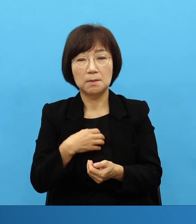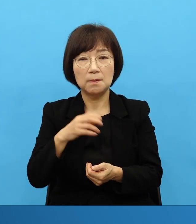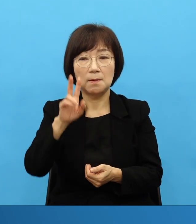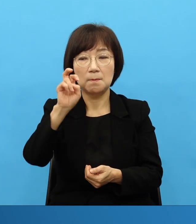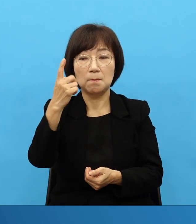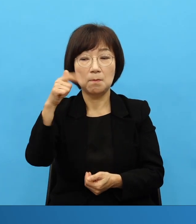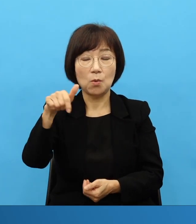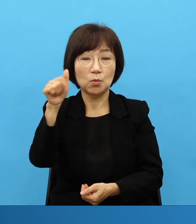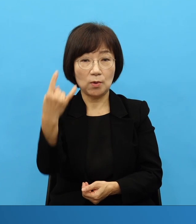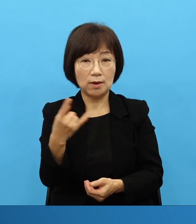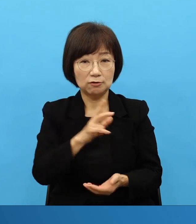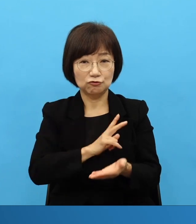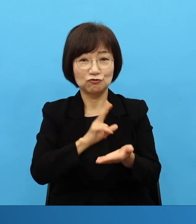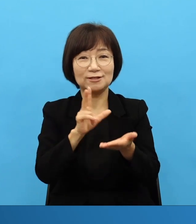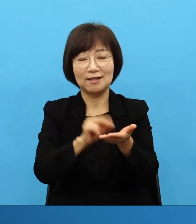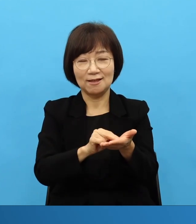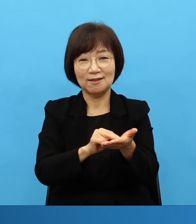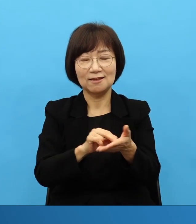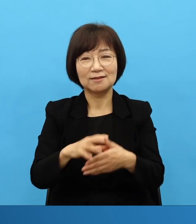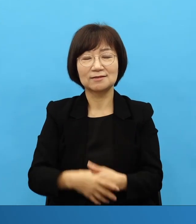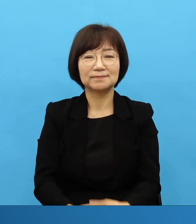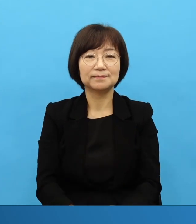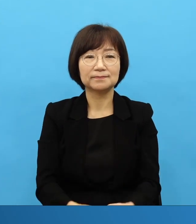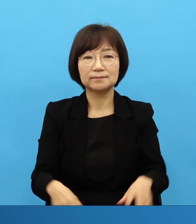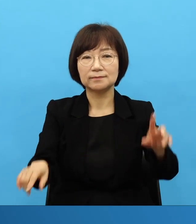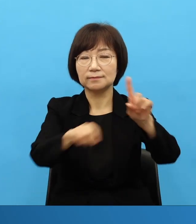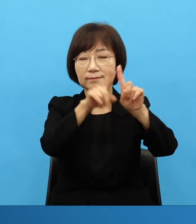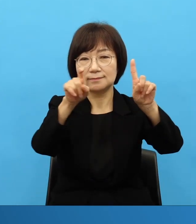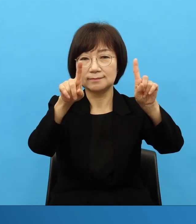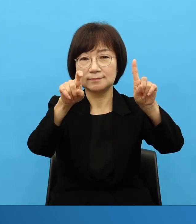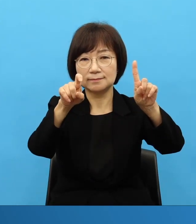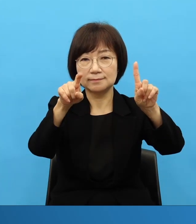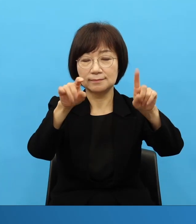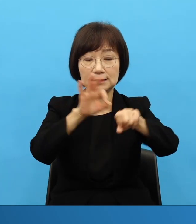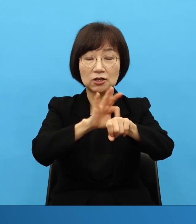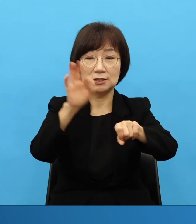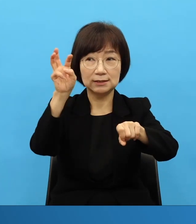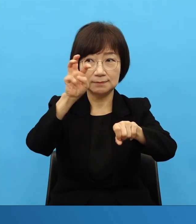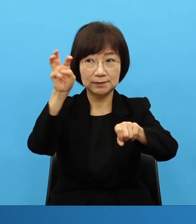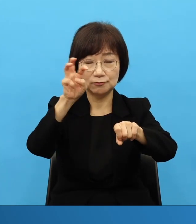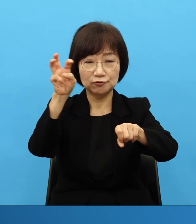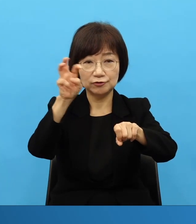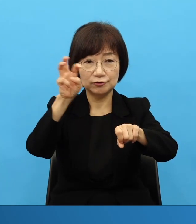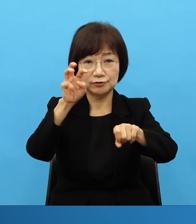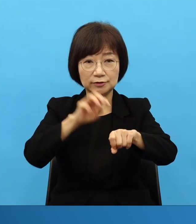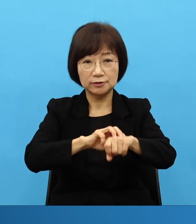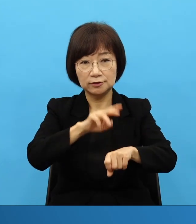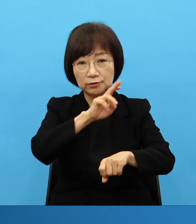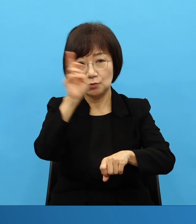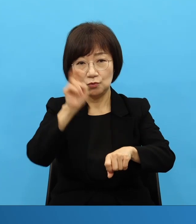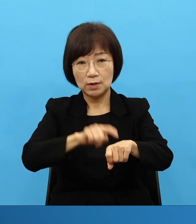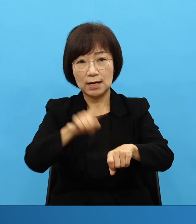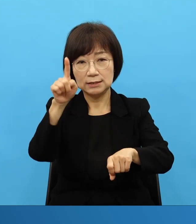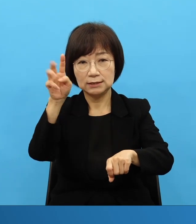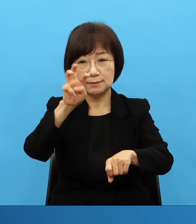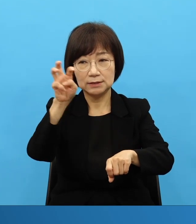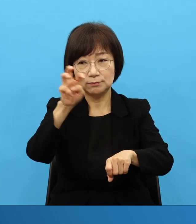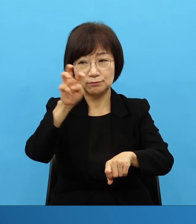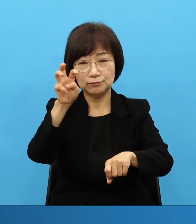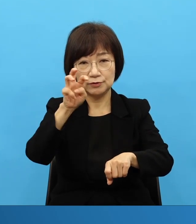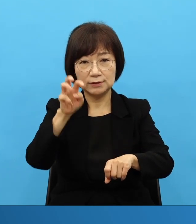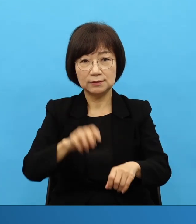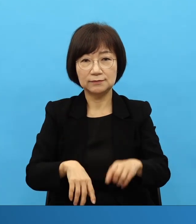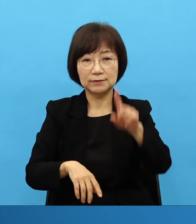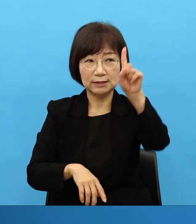열립니다. 오는 1월 11일 오전 10시 30분에 1강, 이어 오후 1시 30분에 2강과